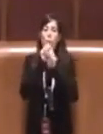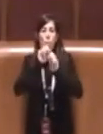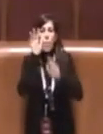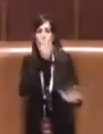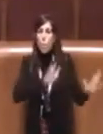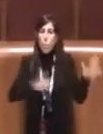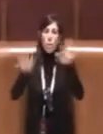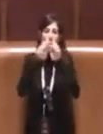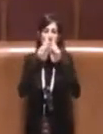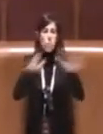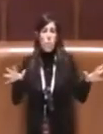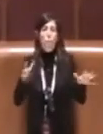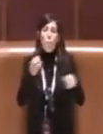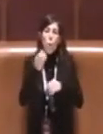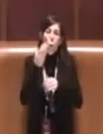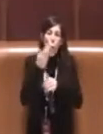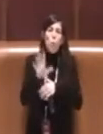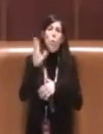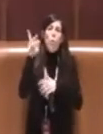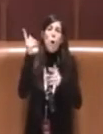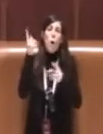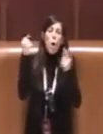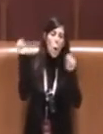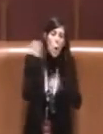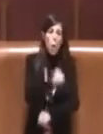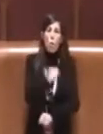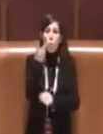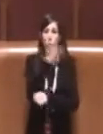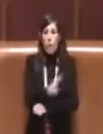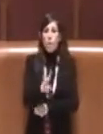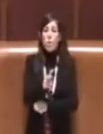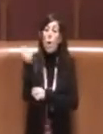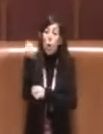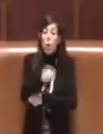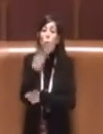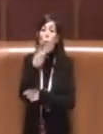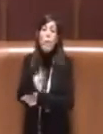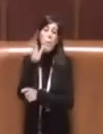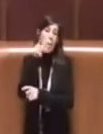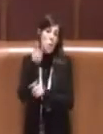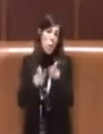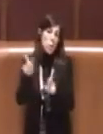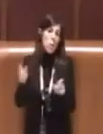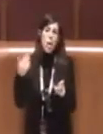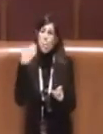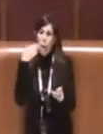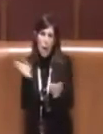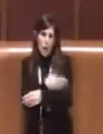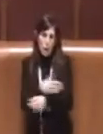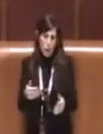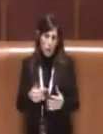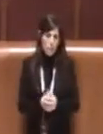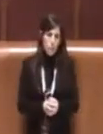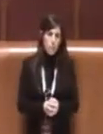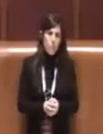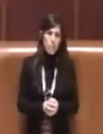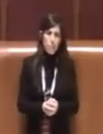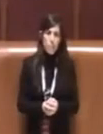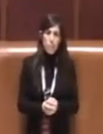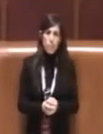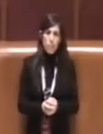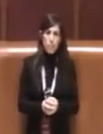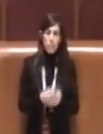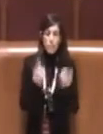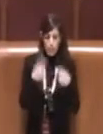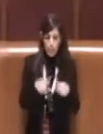della cultura contro la violenza in genere e la violenza di genere. Oltre a ciò, per quanto riguarda invece il